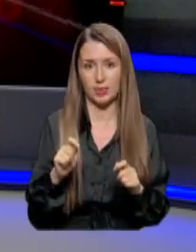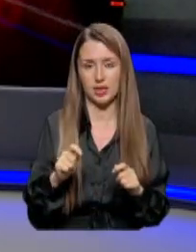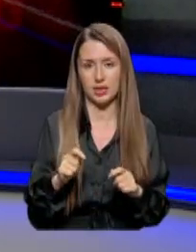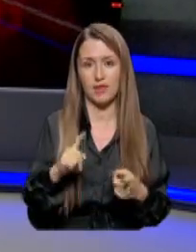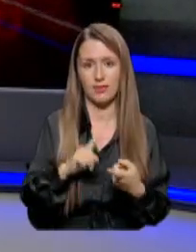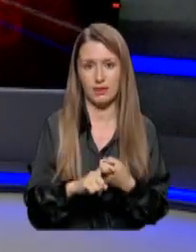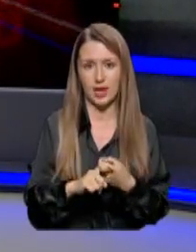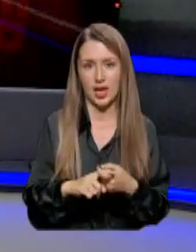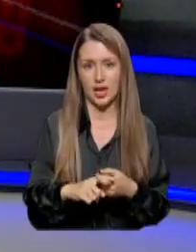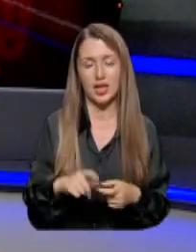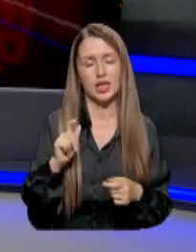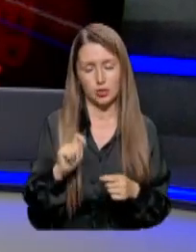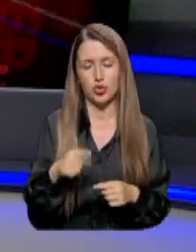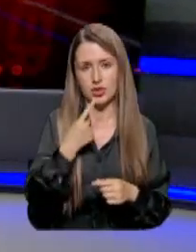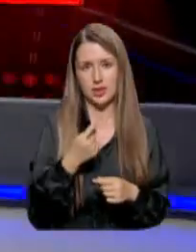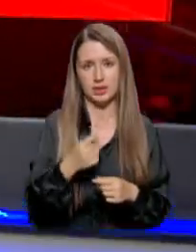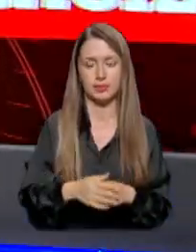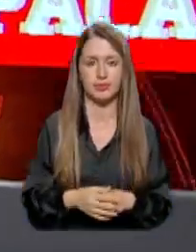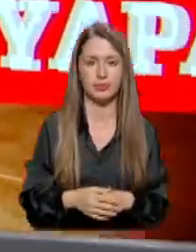ve yapacağız dedi.